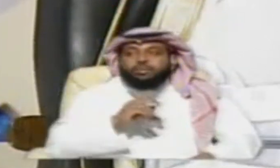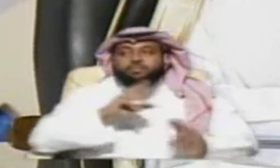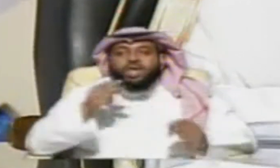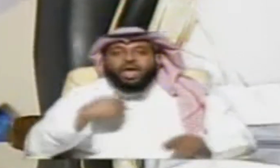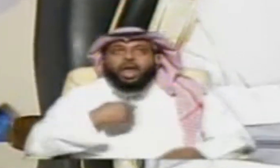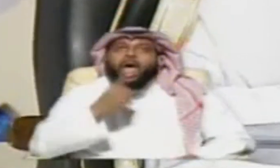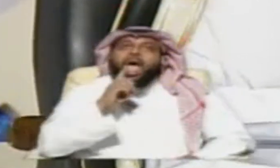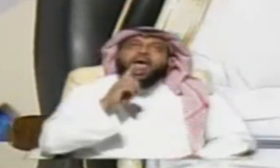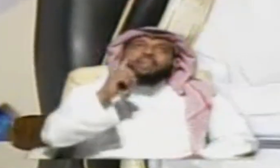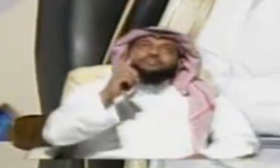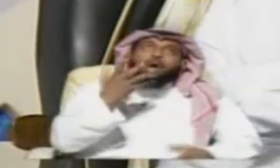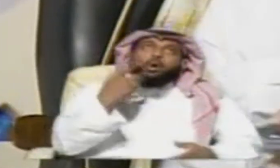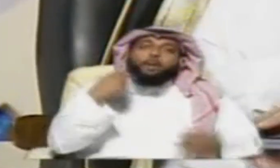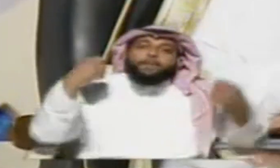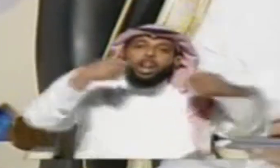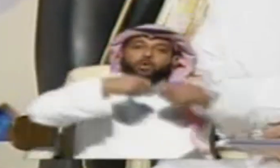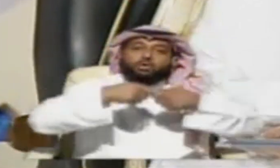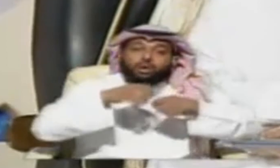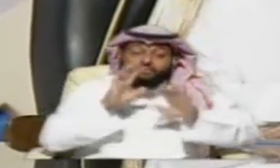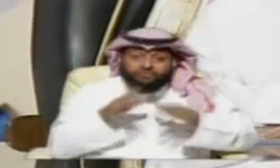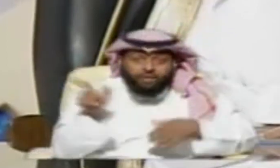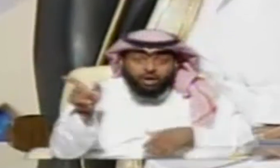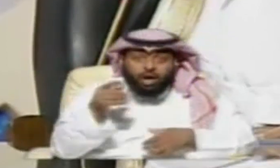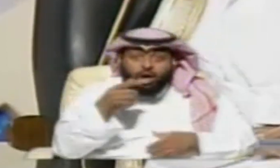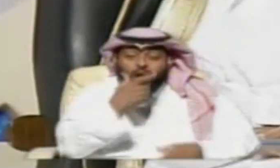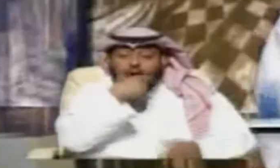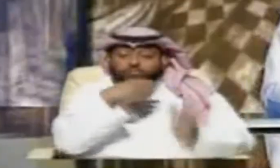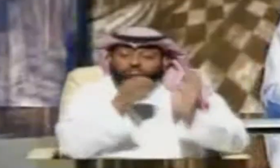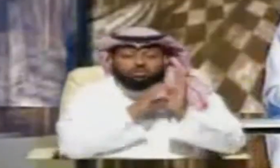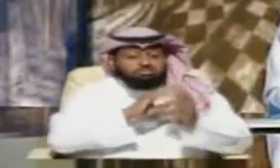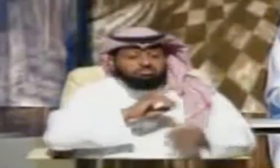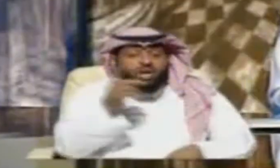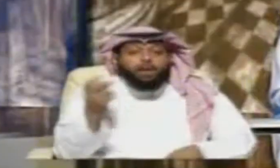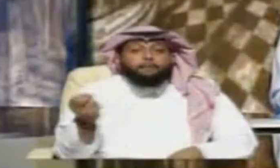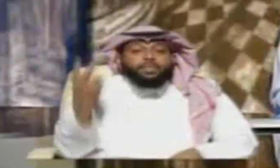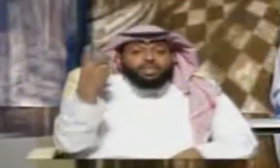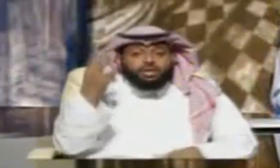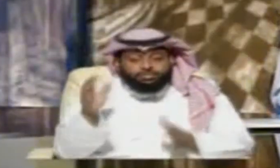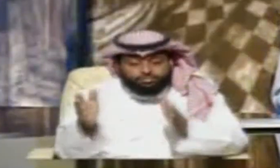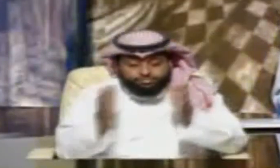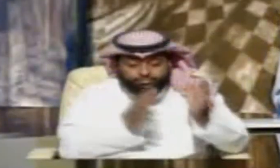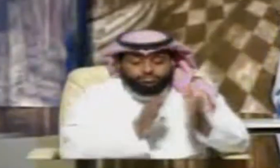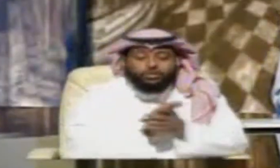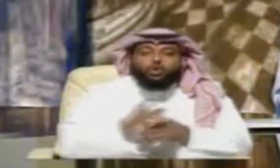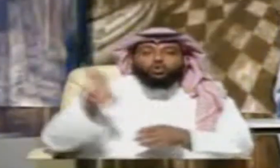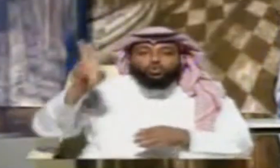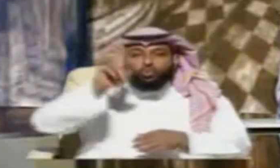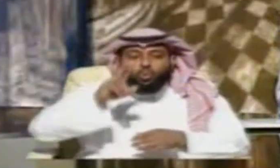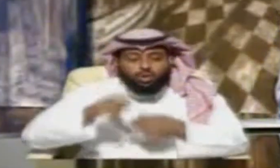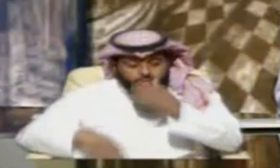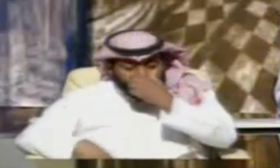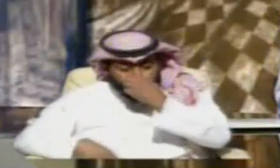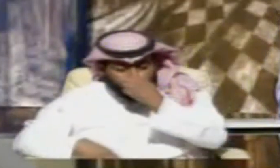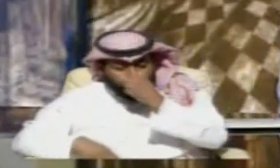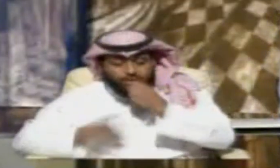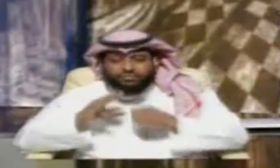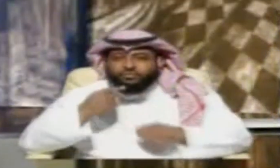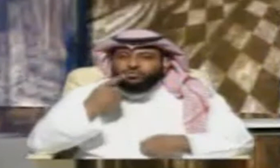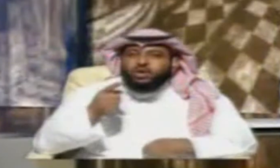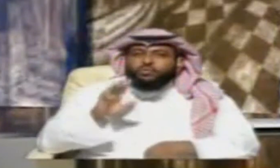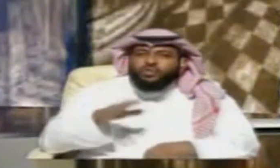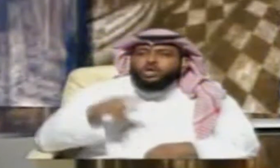1,000 مرة أو 1,000,000 مرة، كل هذا لا أصل له. بارك الله فيكم فضيلة الشيخ. عين ميم سين يقول هل أستحق الزكاة علما بأني